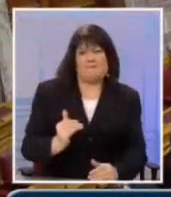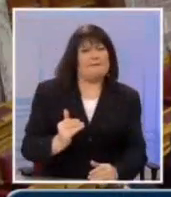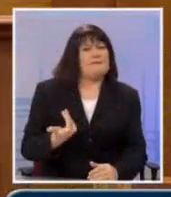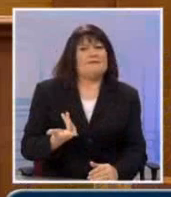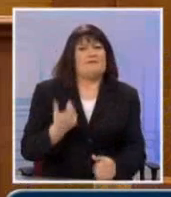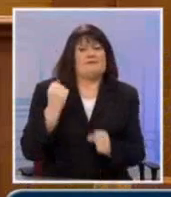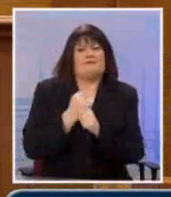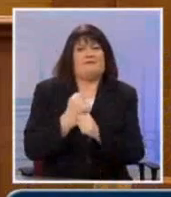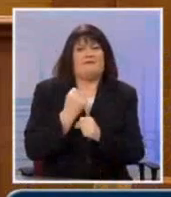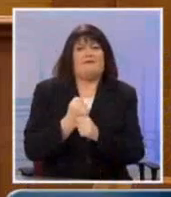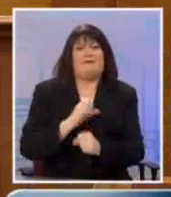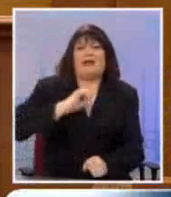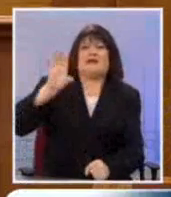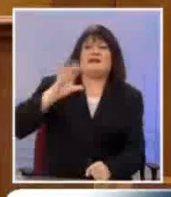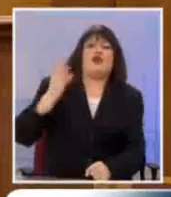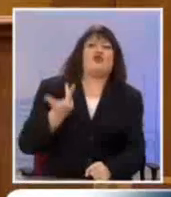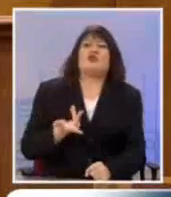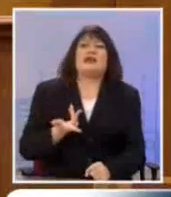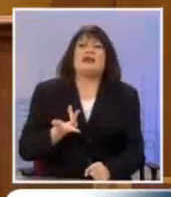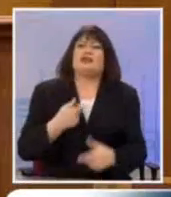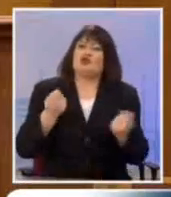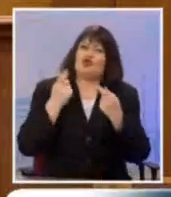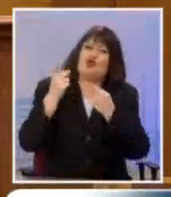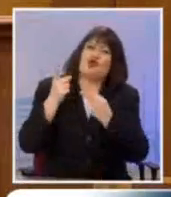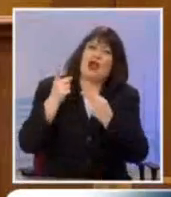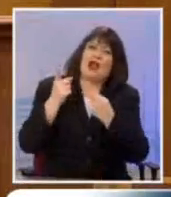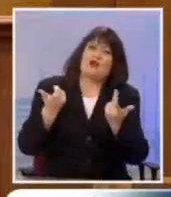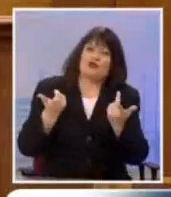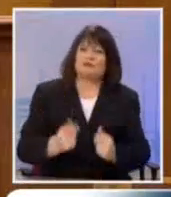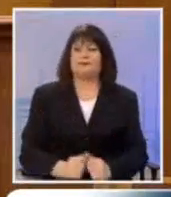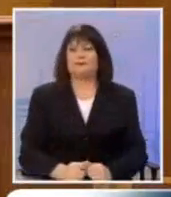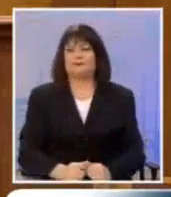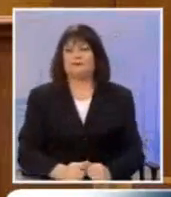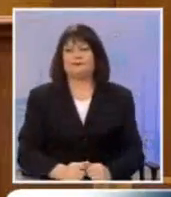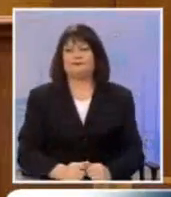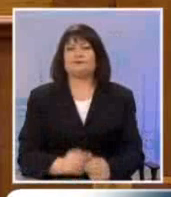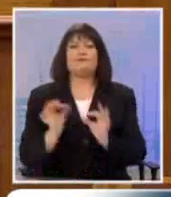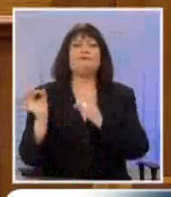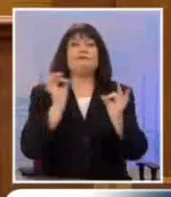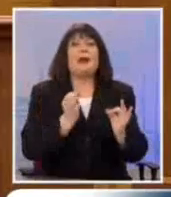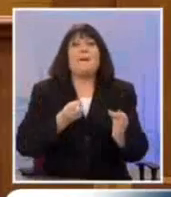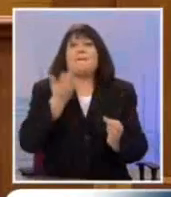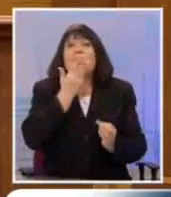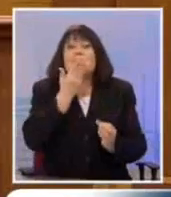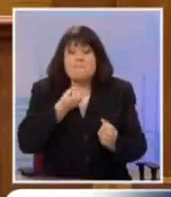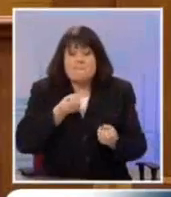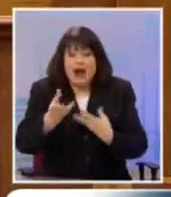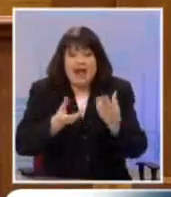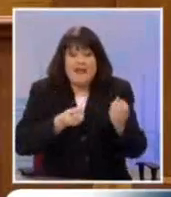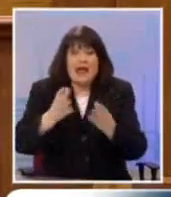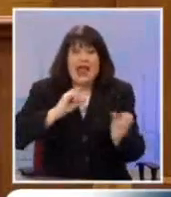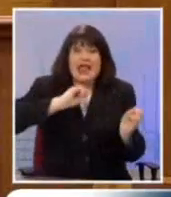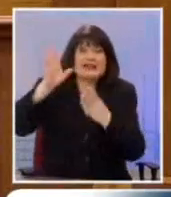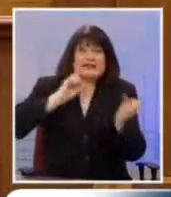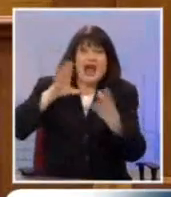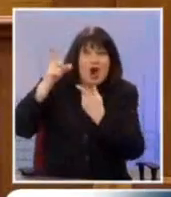για να αυξήσουν τις εξαγωγές όταν όλοι το κάνουν, κύριε Λικουρέτζο. Είναι ακριβώς μαθηματικά αυτό. Οι δικές μου εξαγωγές είναι οι